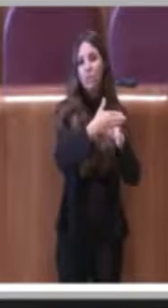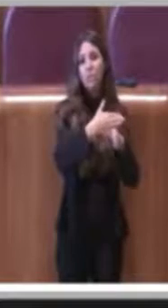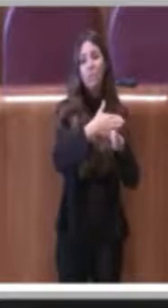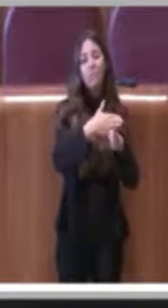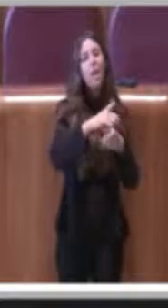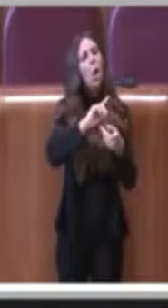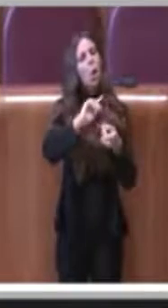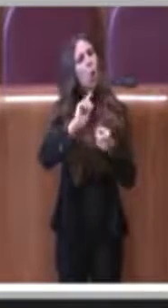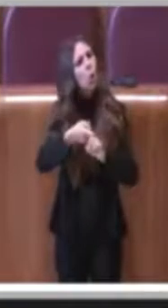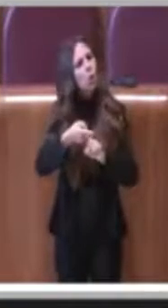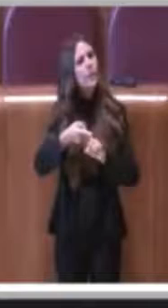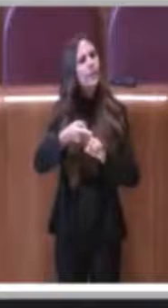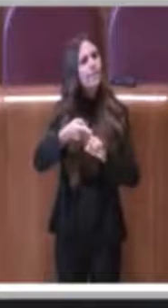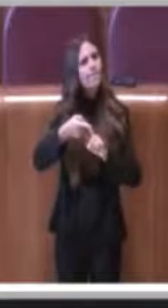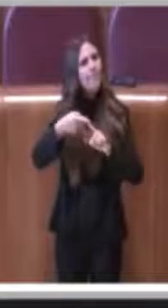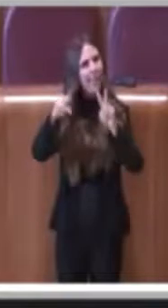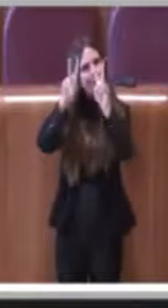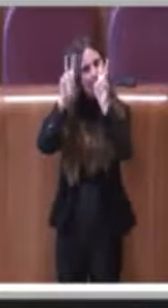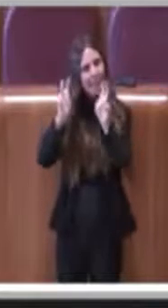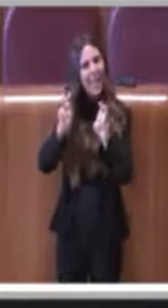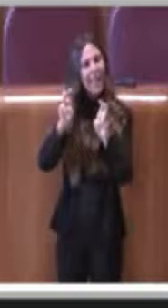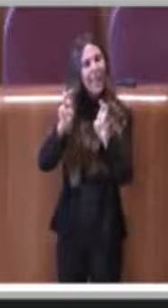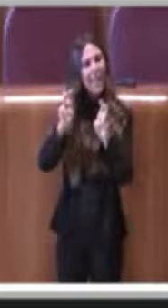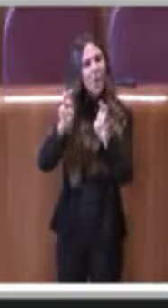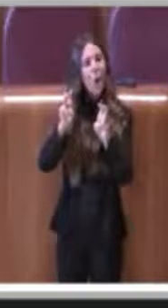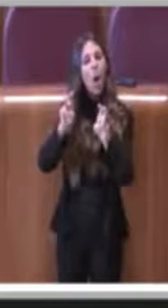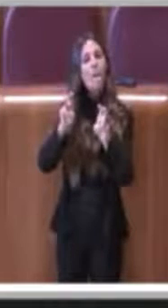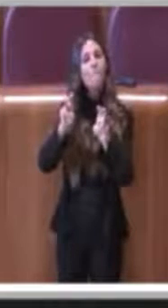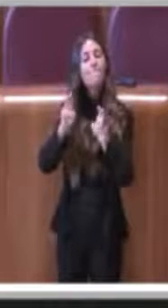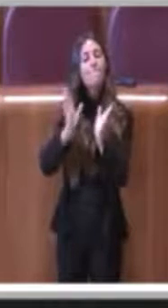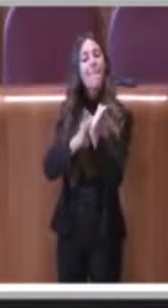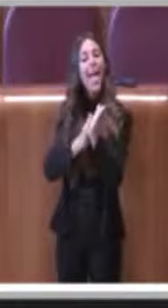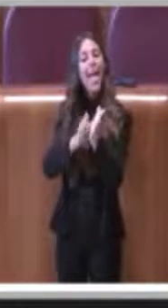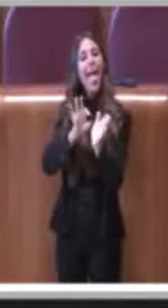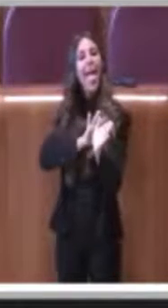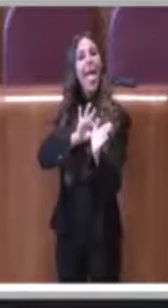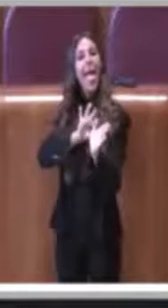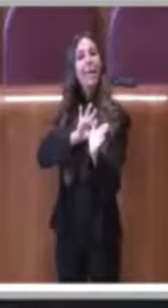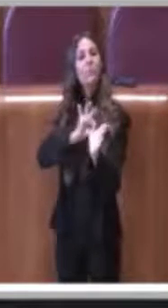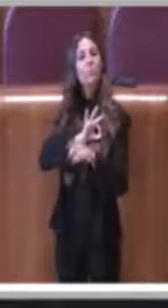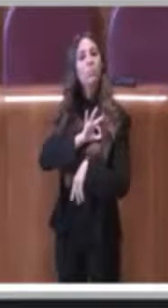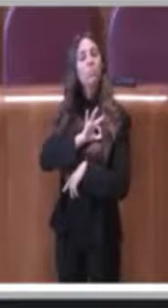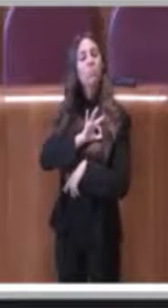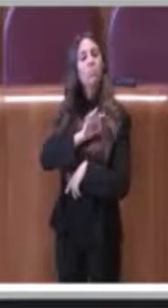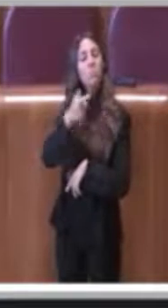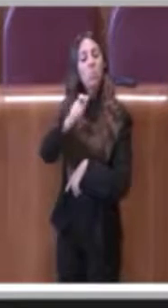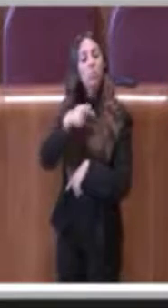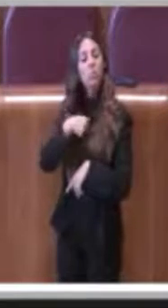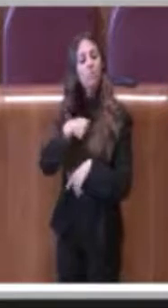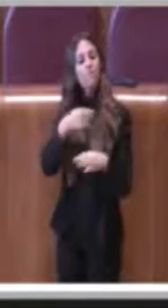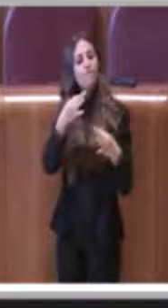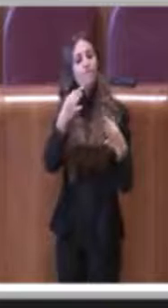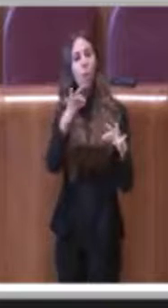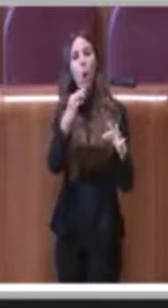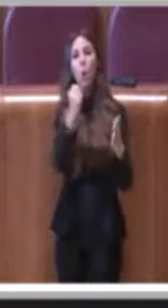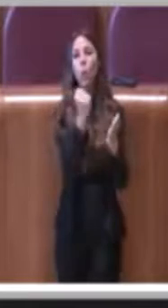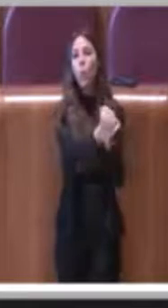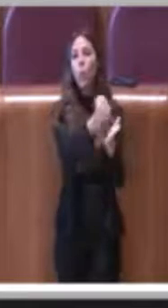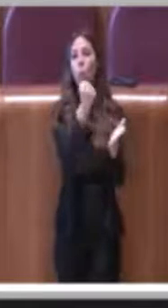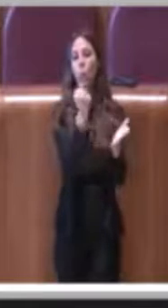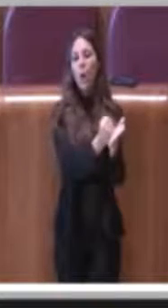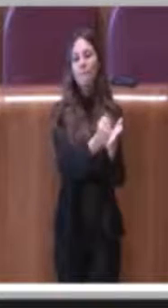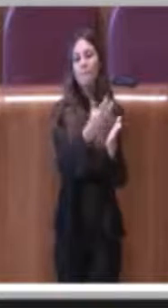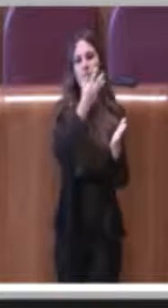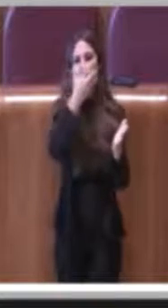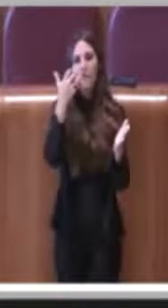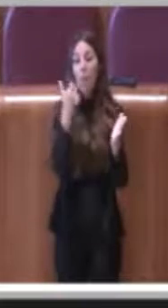mentre invece riportare la discussione sul metodo, sul merito, perché? Perché io ritengo che questo documento è un documento importante, è